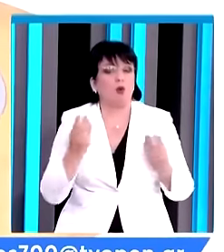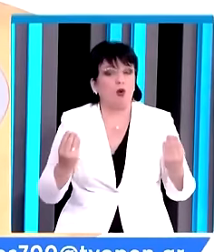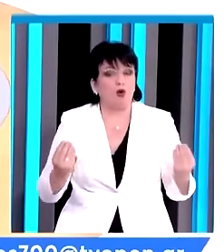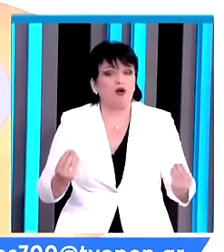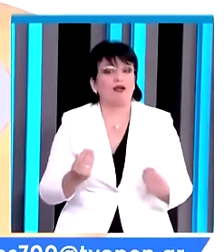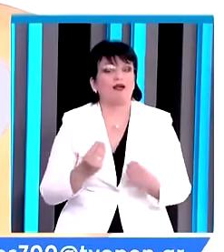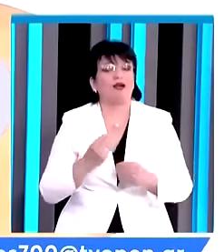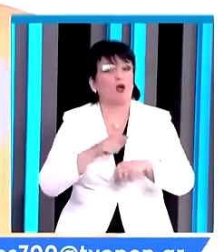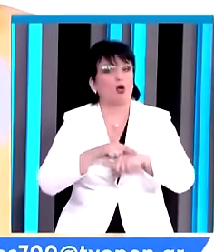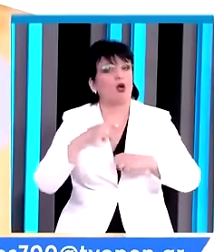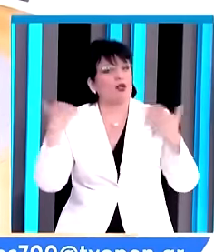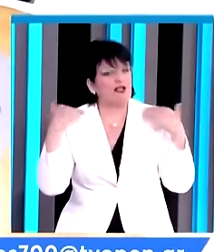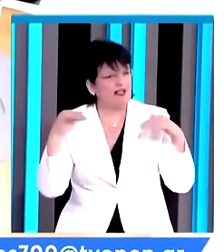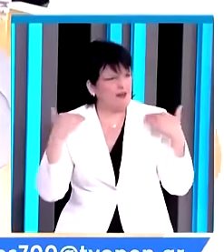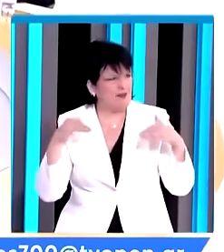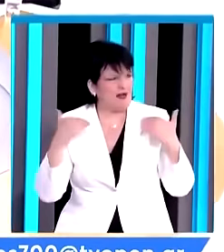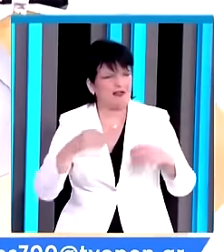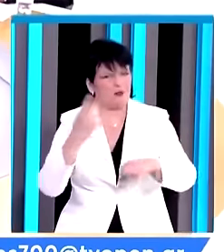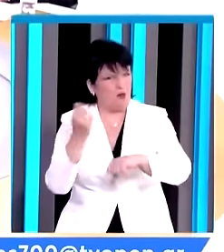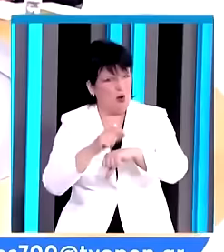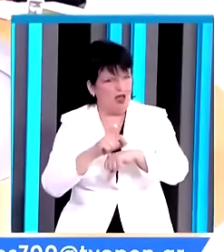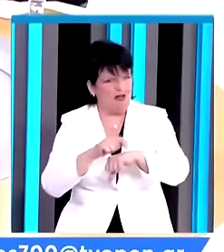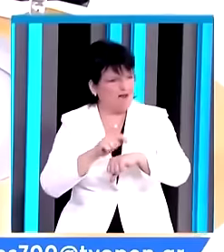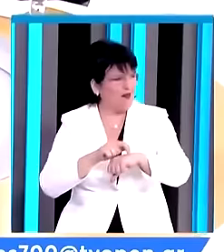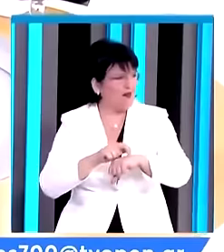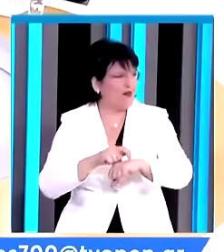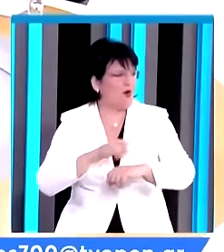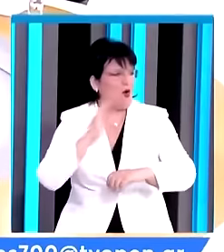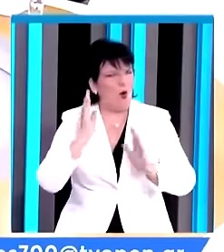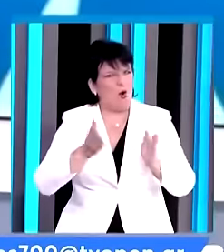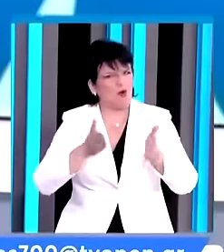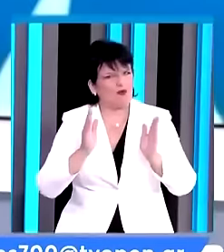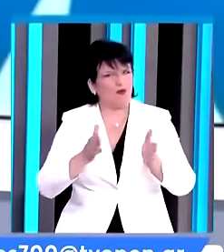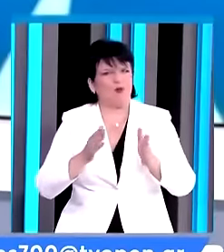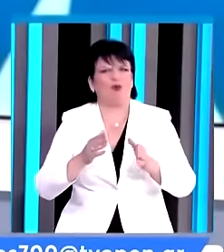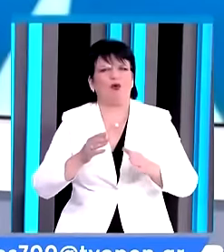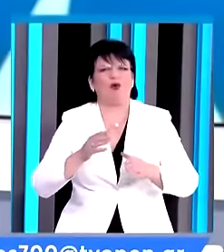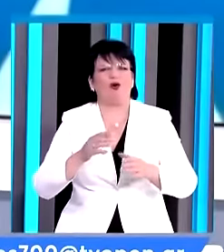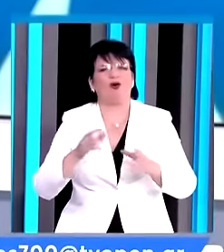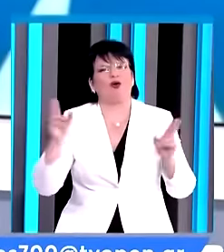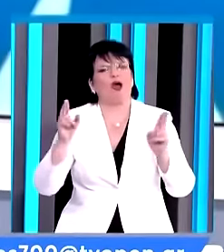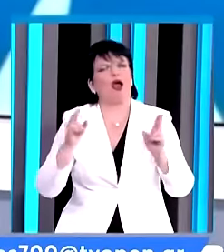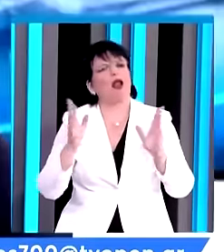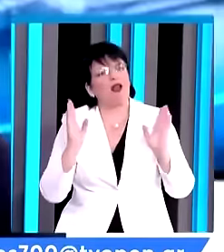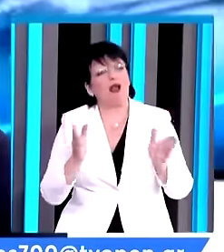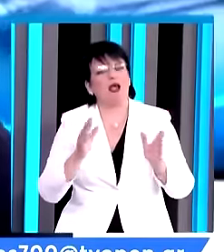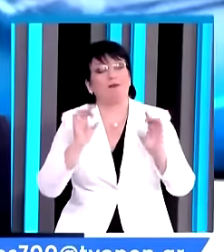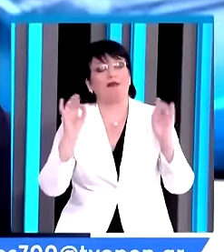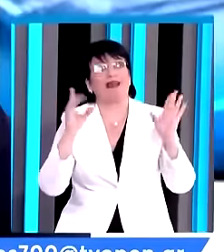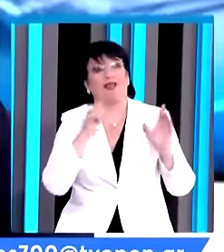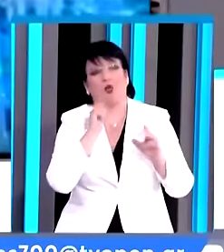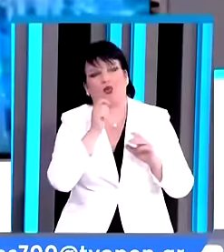το δυνατόν περισσότερο και αντέχουμε. Προλαβαίνετε. Όσο προσθένω. Λιγότερο από ό,τι σε άλλες συνθήκες.